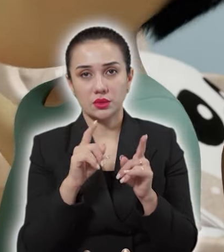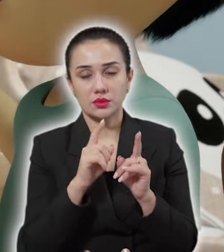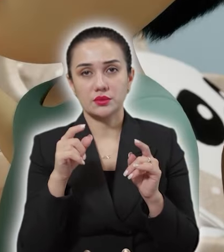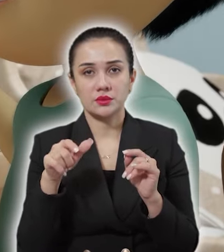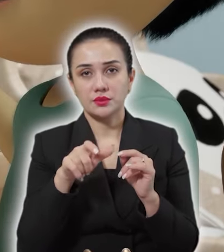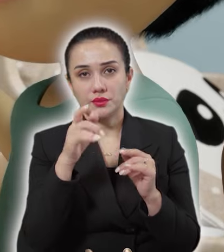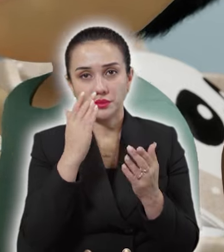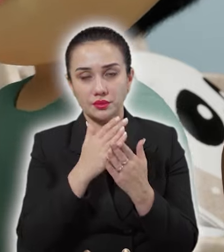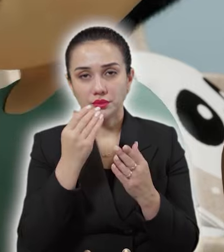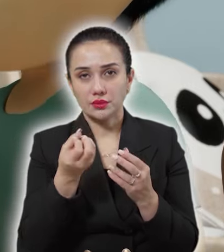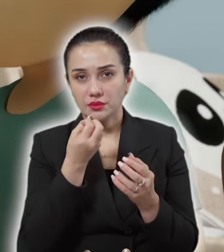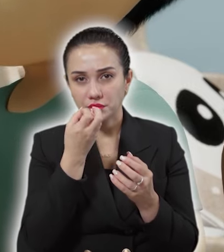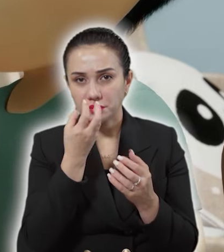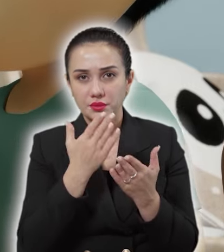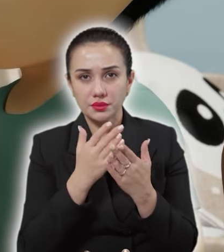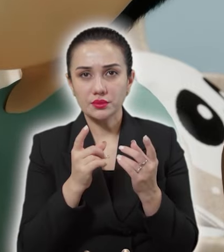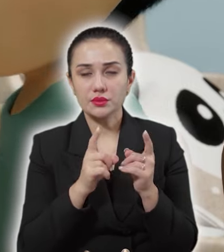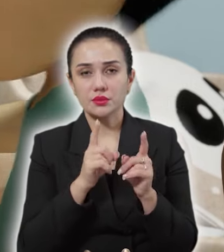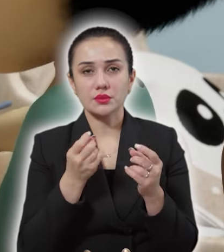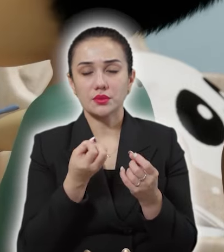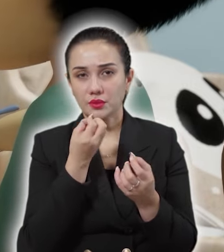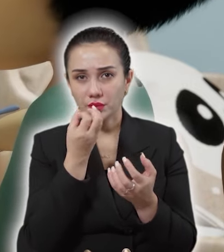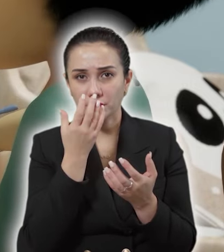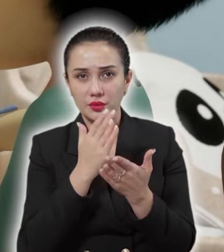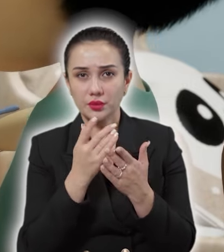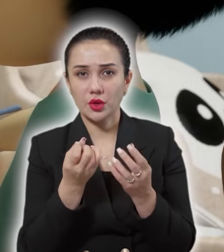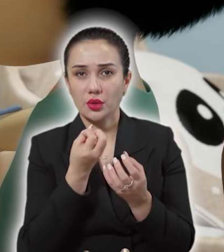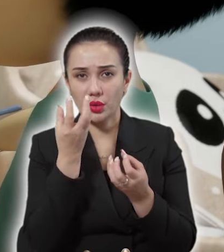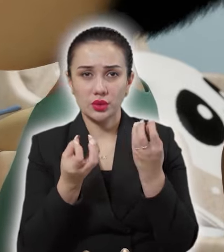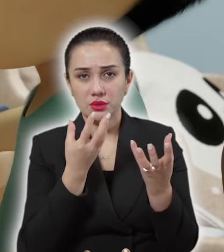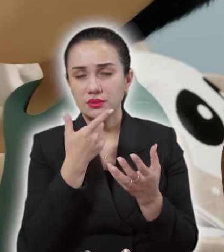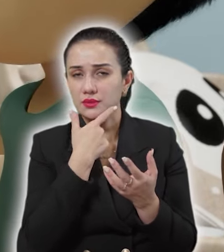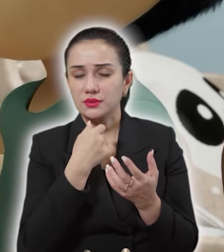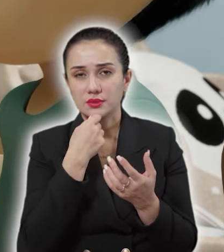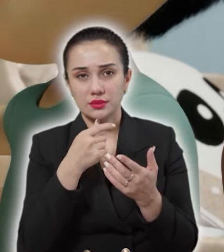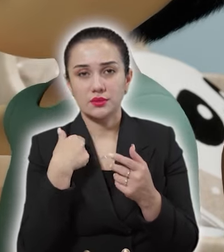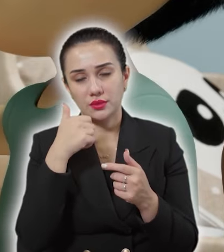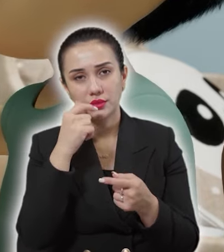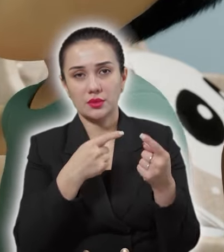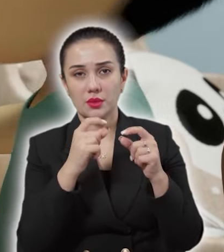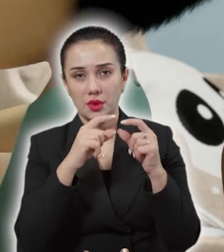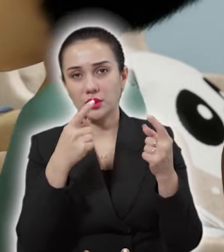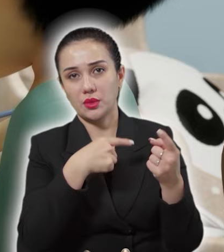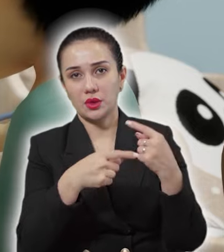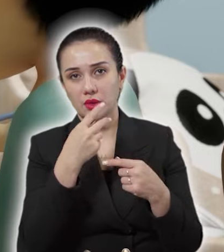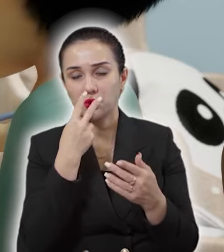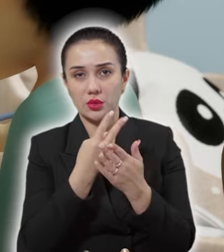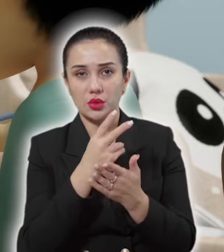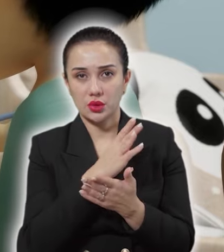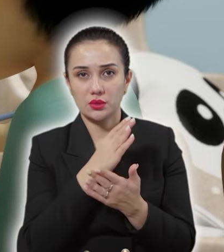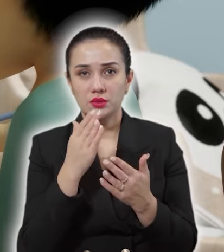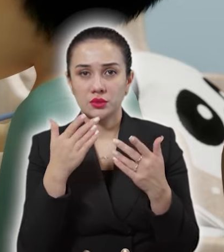kerak. Yo'l chetidagi tepalikda momoqaymoqlar shunaqa chiroyli bo'lib ochilibdiki. Kecha maktabdan qaytayotib